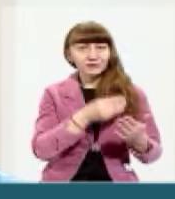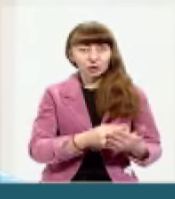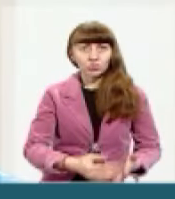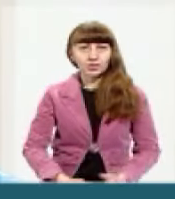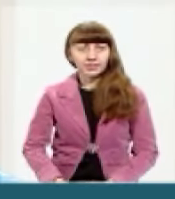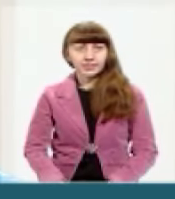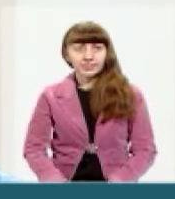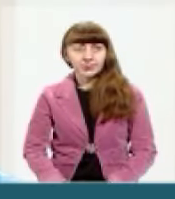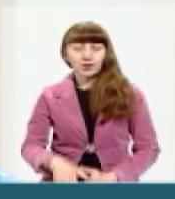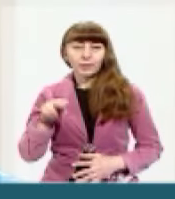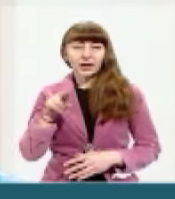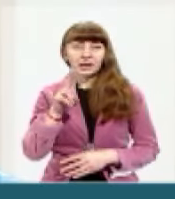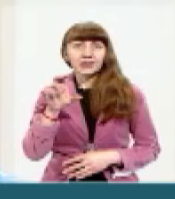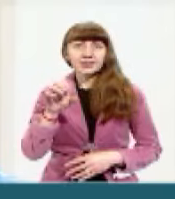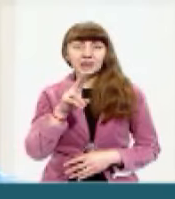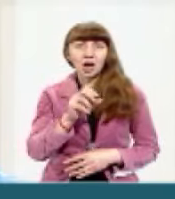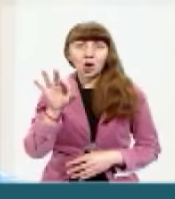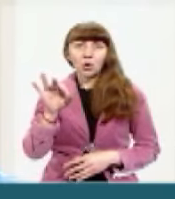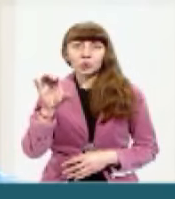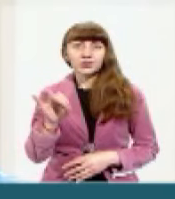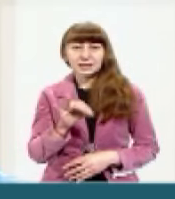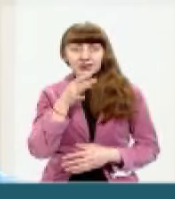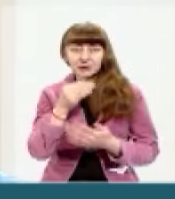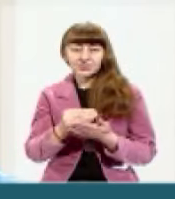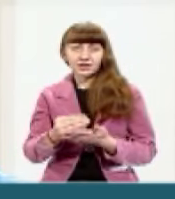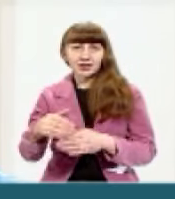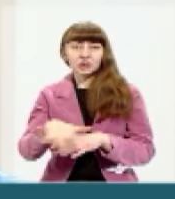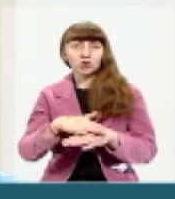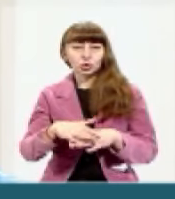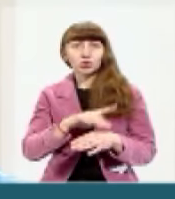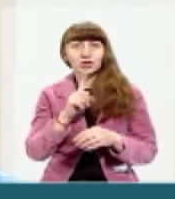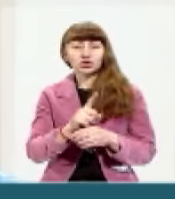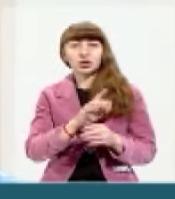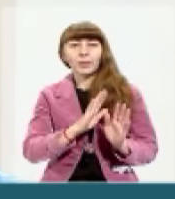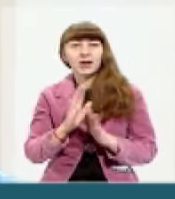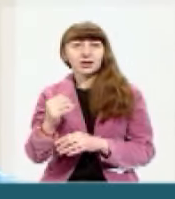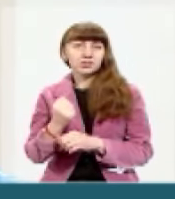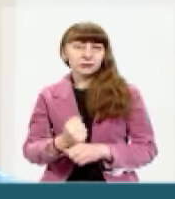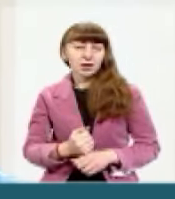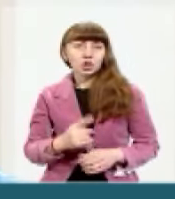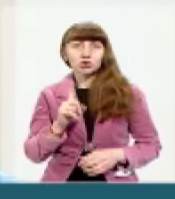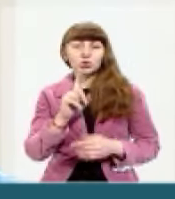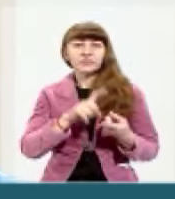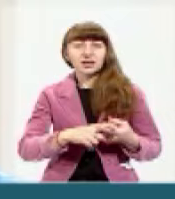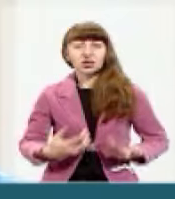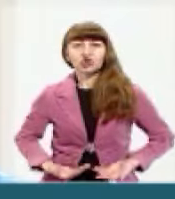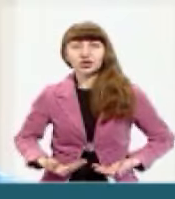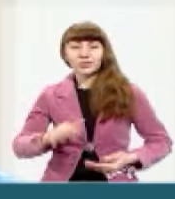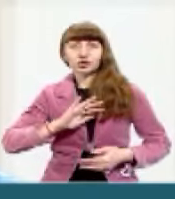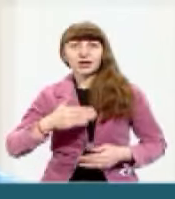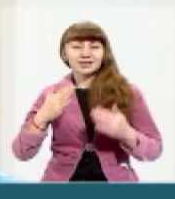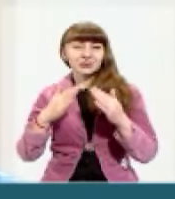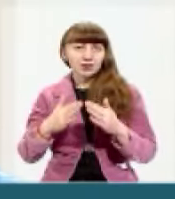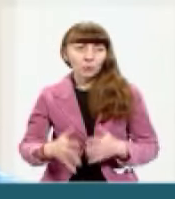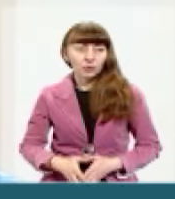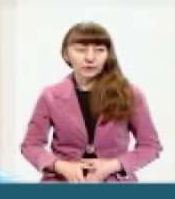себя. У ПКСК, ОСИ, они должны у своей дворовой территории проводить порядок. Что касается жителей частного сектора. Вчера просто мы наблюдали.